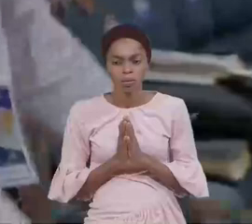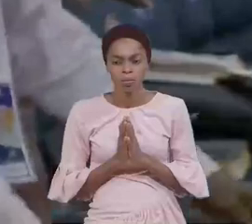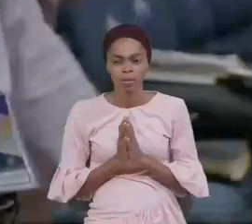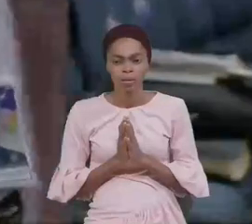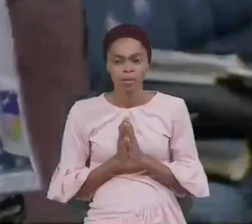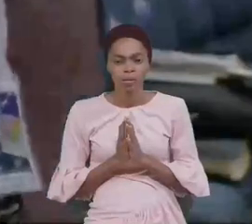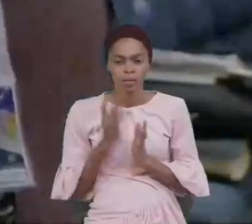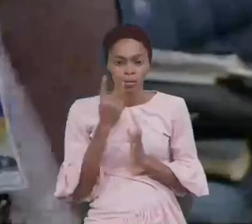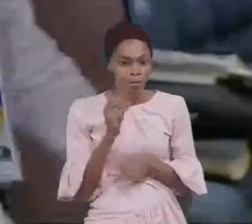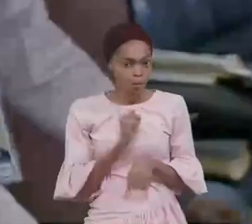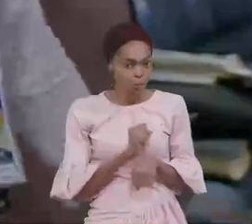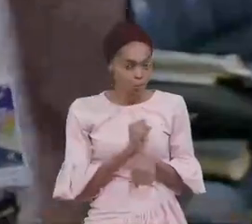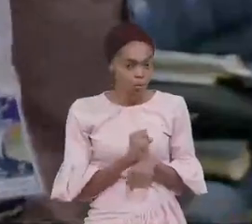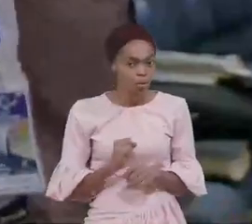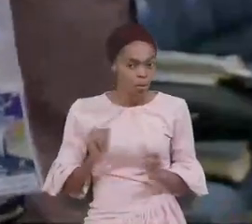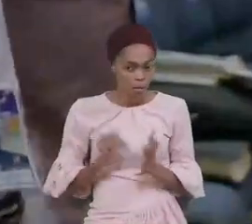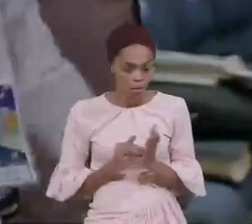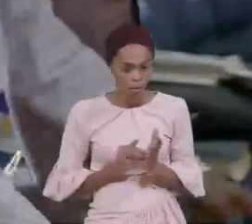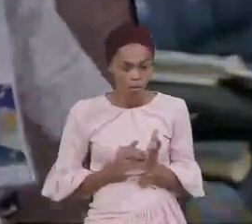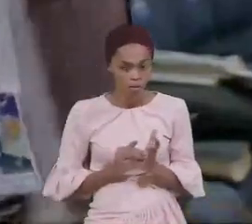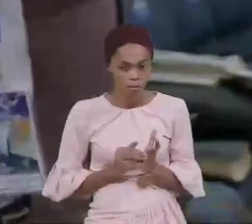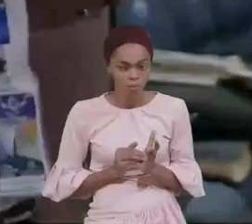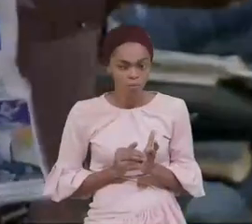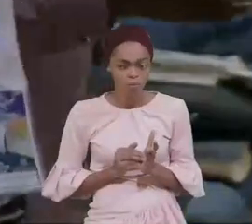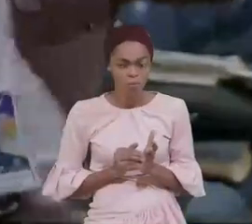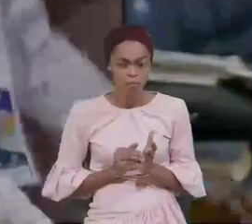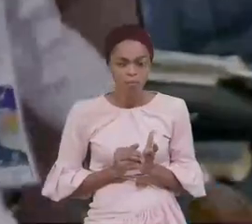Regardez encore la commission,